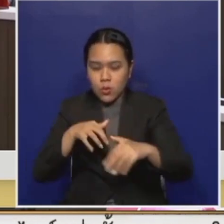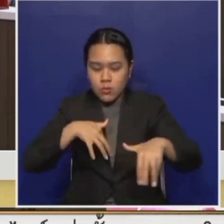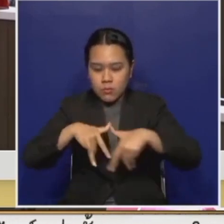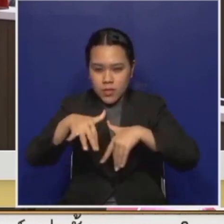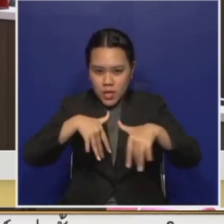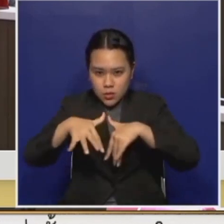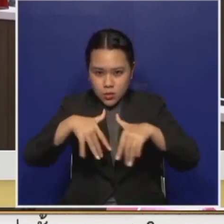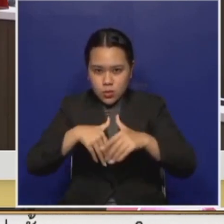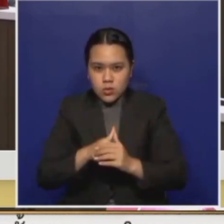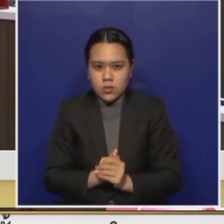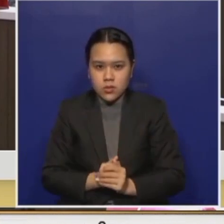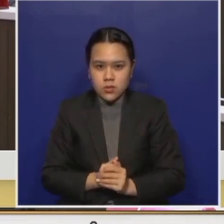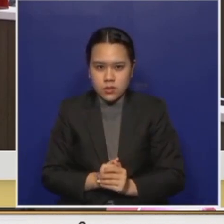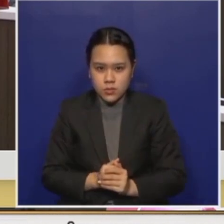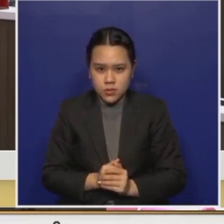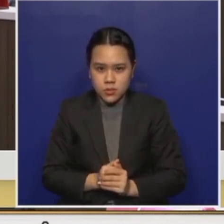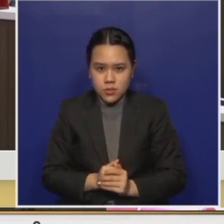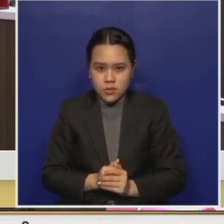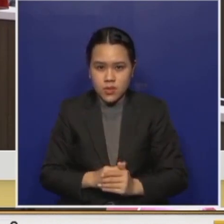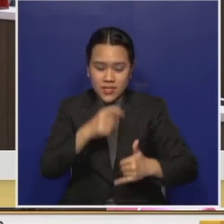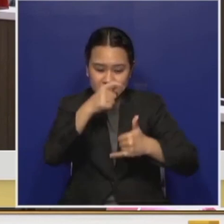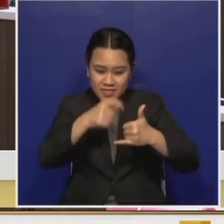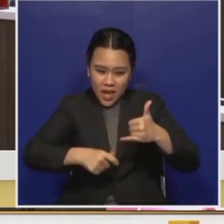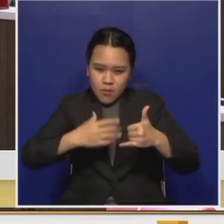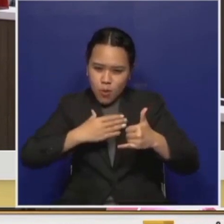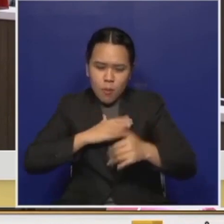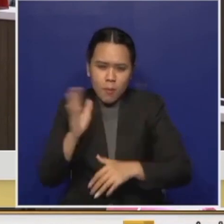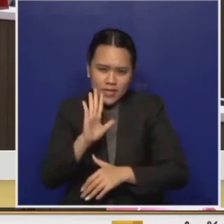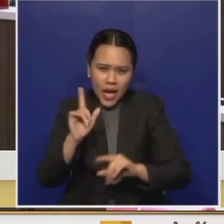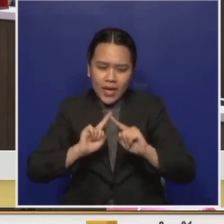ไม่ใช่นิสัยของพวกผมจะเป็นอย่นั้นะครัแต่ท่านบังครับ